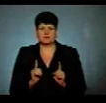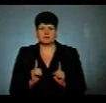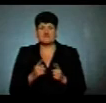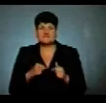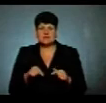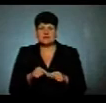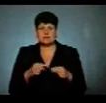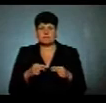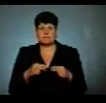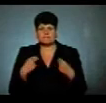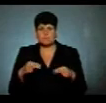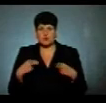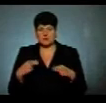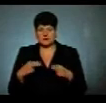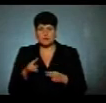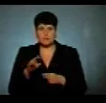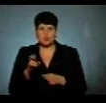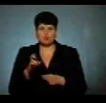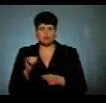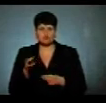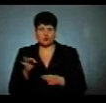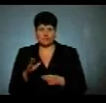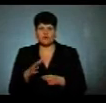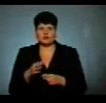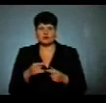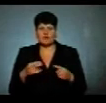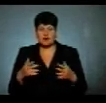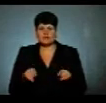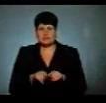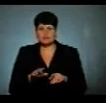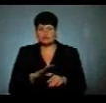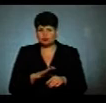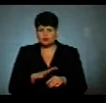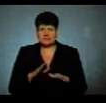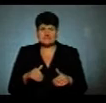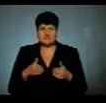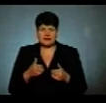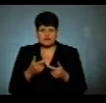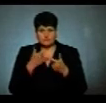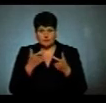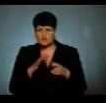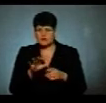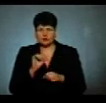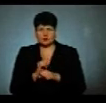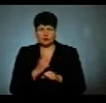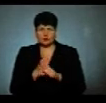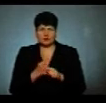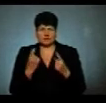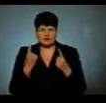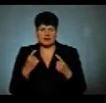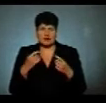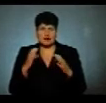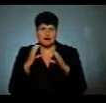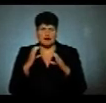відділи, які торгують побутовими товарами. Крім того, була сьогодні також звернення інформація про те, що не припинили роботу один з великих